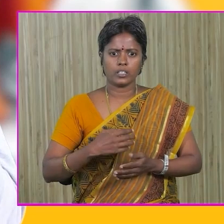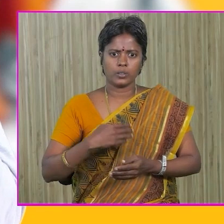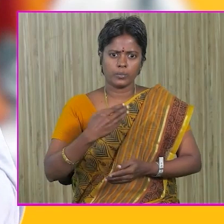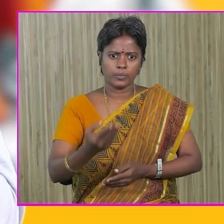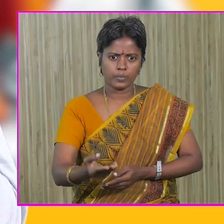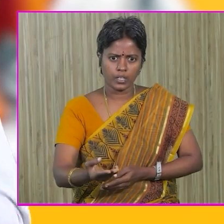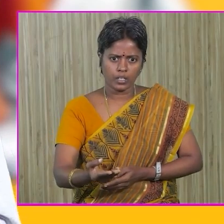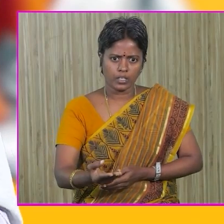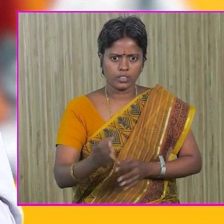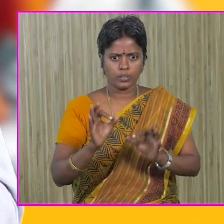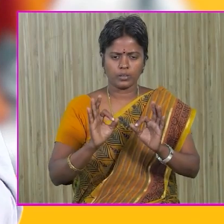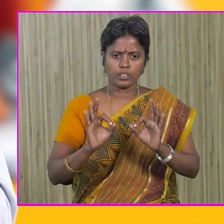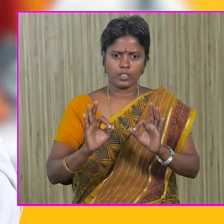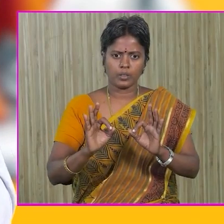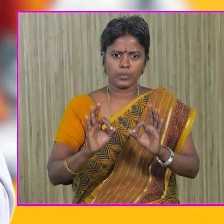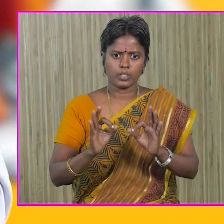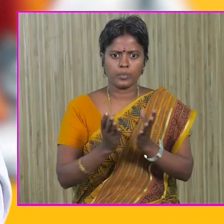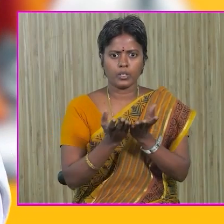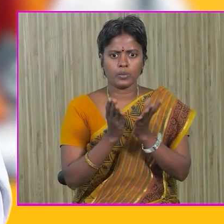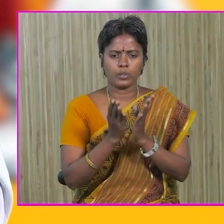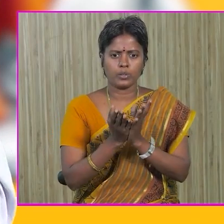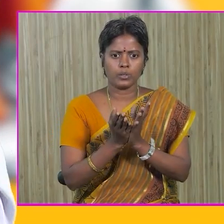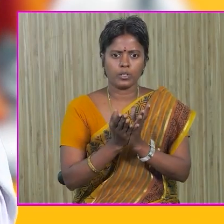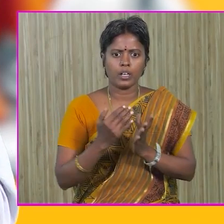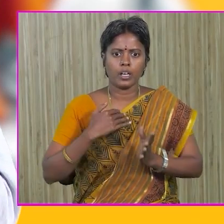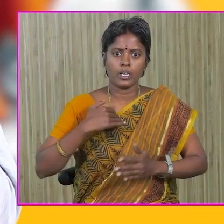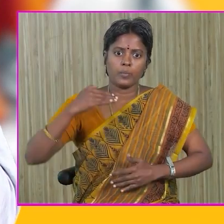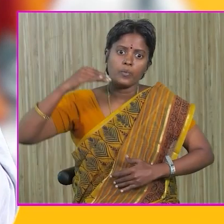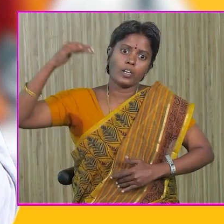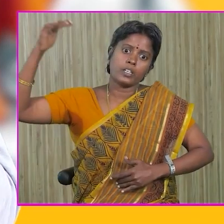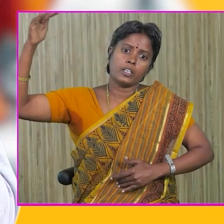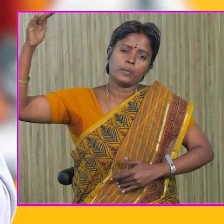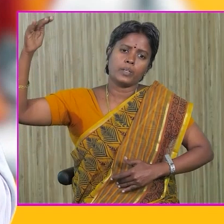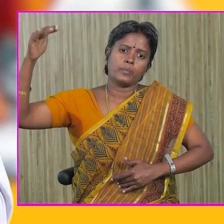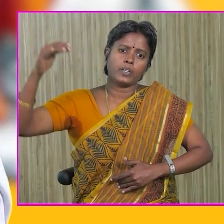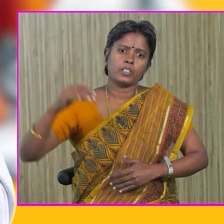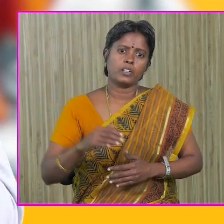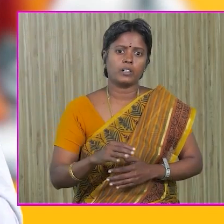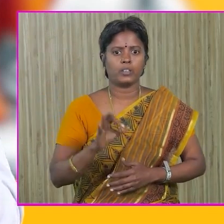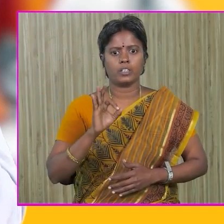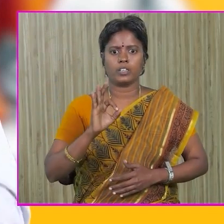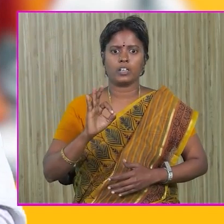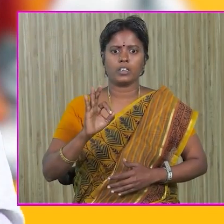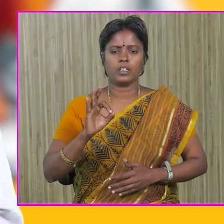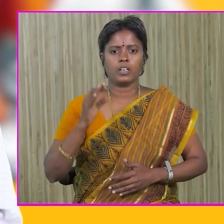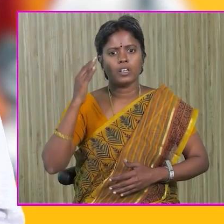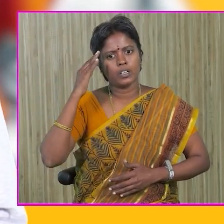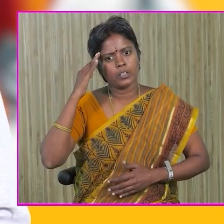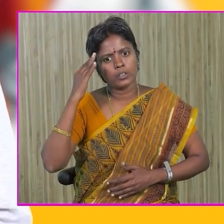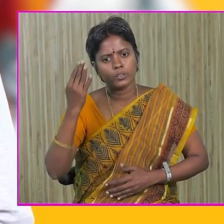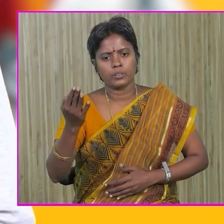கூறும் ஒரு அற்புதமான நூல். நாம் நம் வாழ்க்கையில் பின்பற்றத்தக்க அருமையான கருத்துக்களை தன்னகத்தே